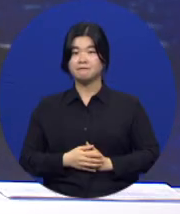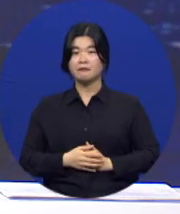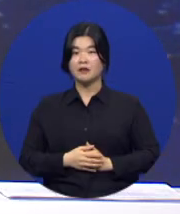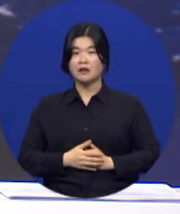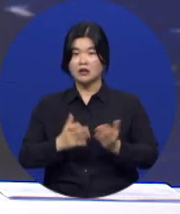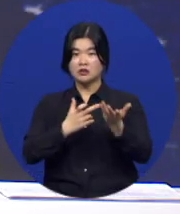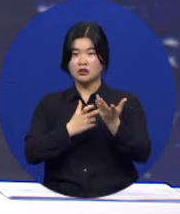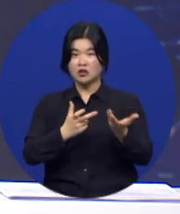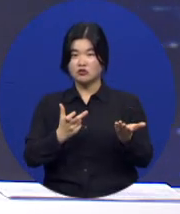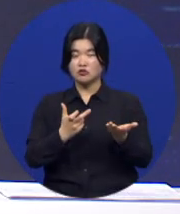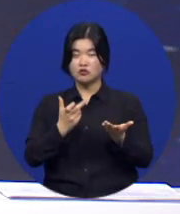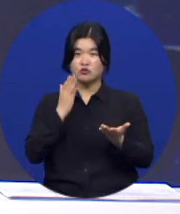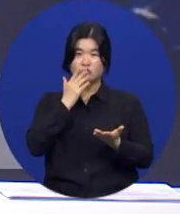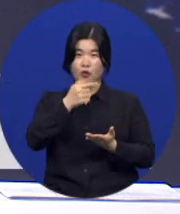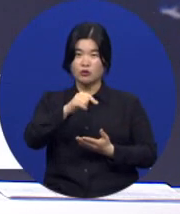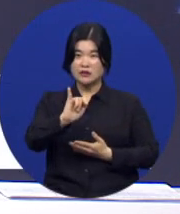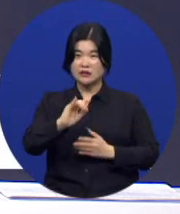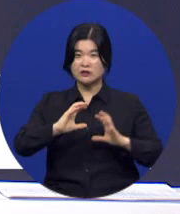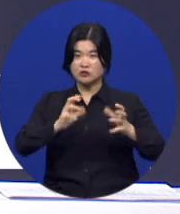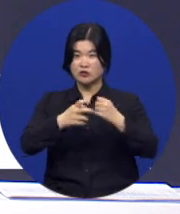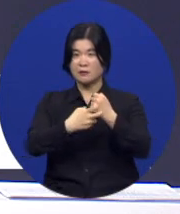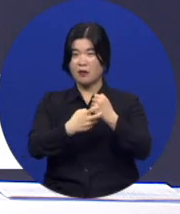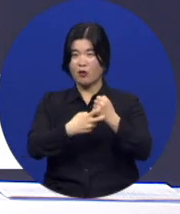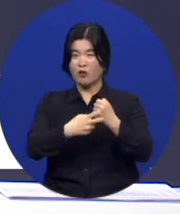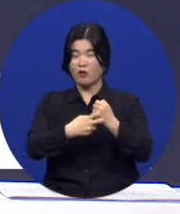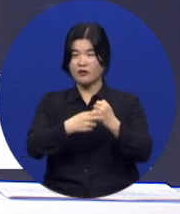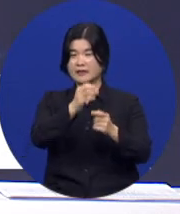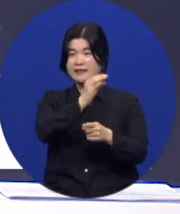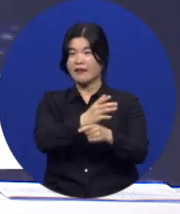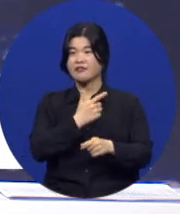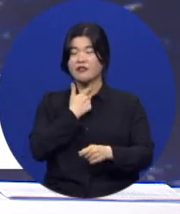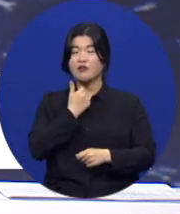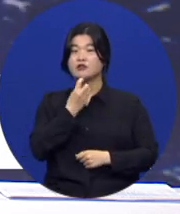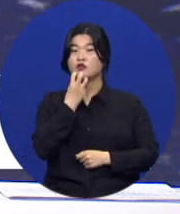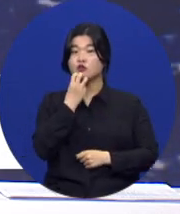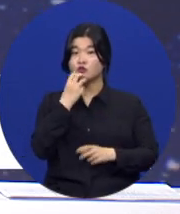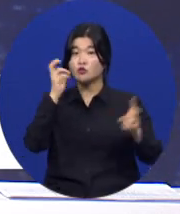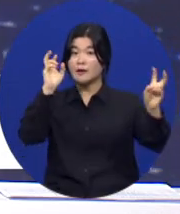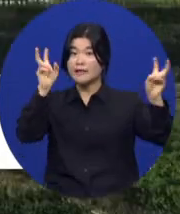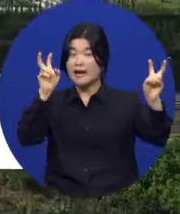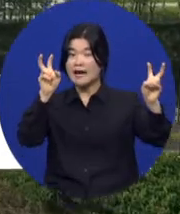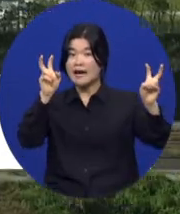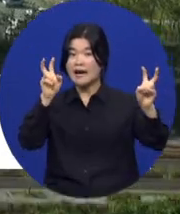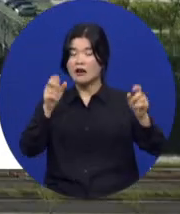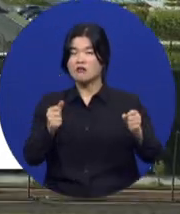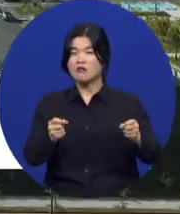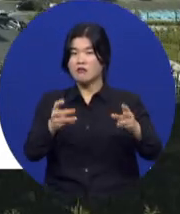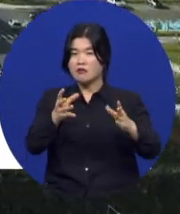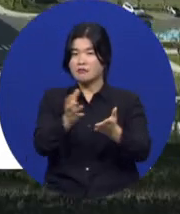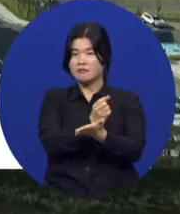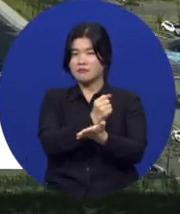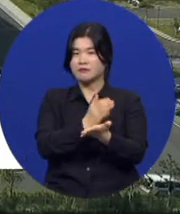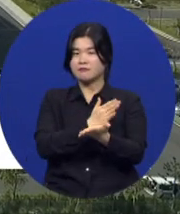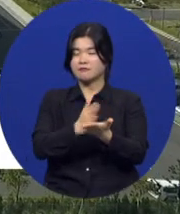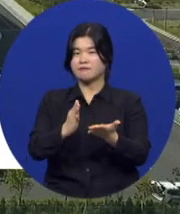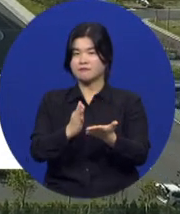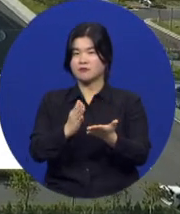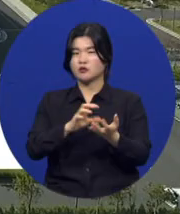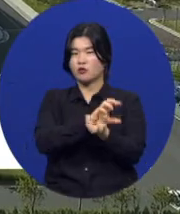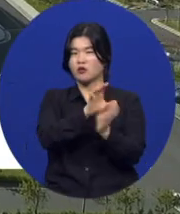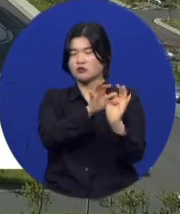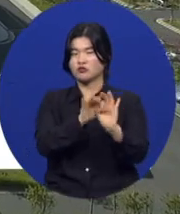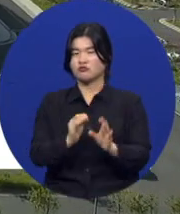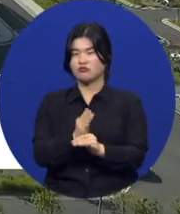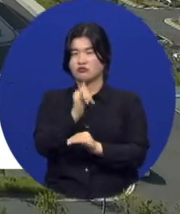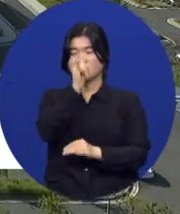제주 독채 국제병원 부지와 건물을 인수한 디아나 서울 주식회사가 이 건물의 소유권 분리를 추진하면서 논란이 일고